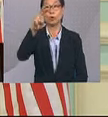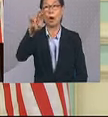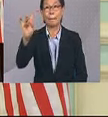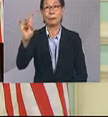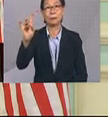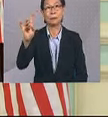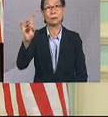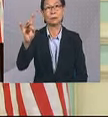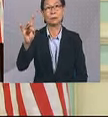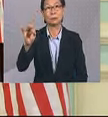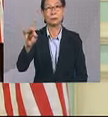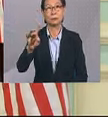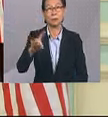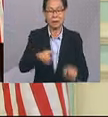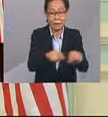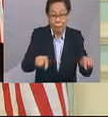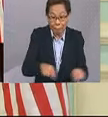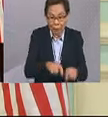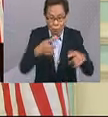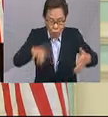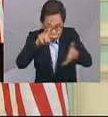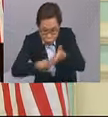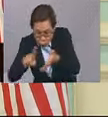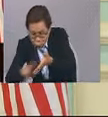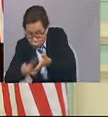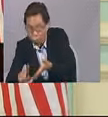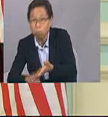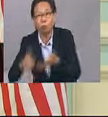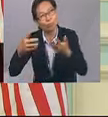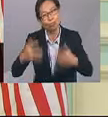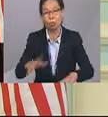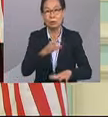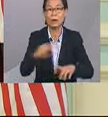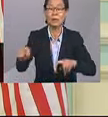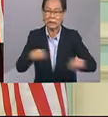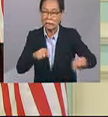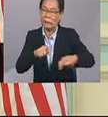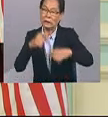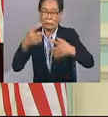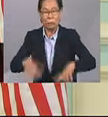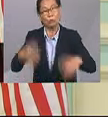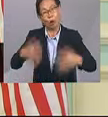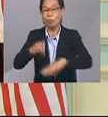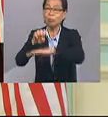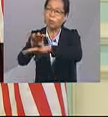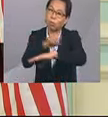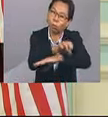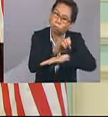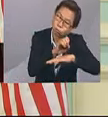17,728 premis telah pun diperiksa dan tindakan nasihat telah pun